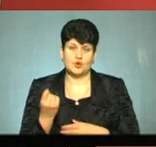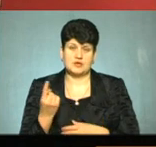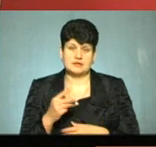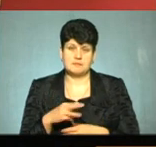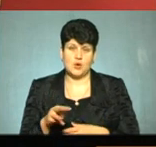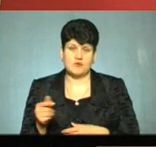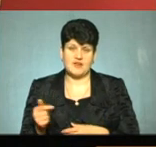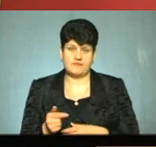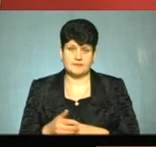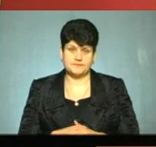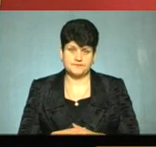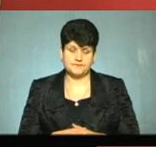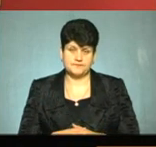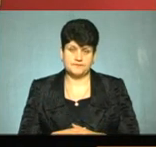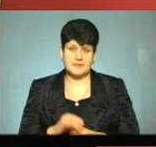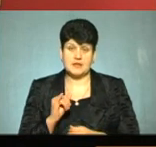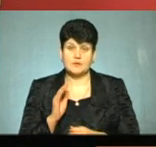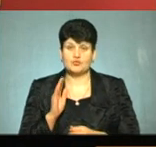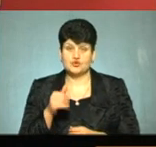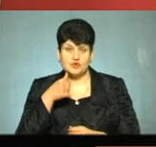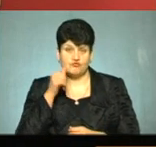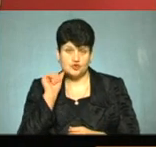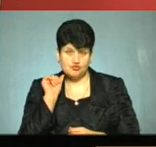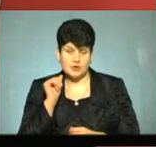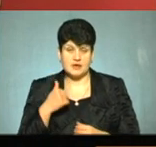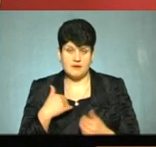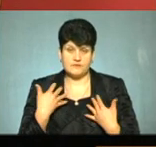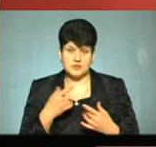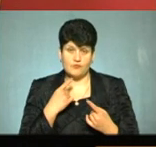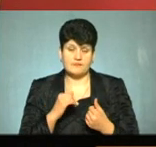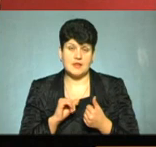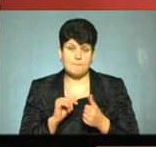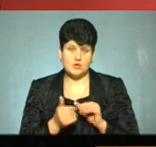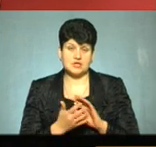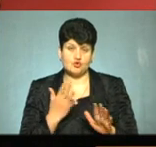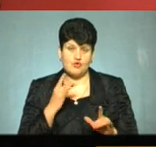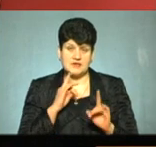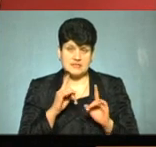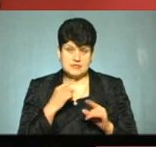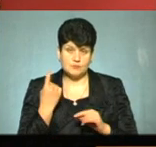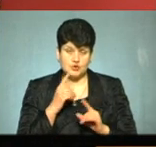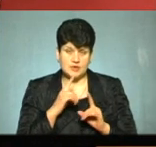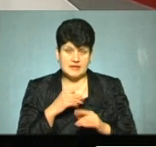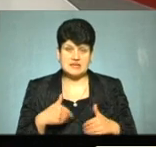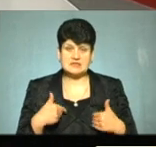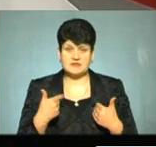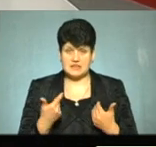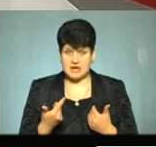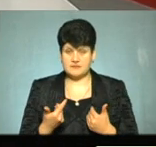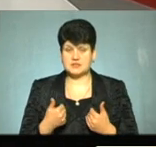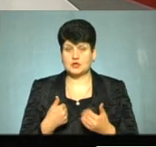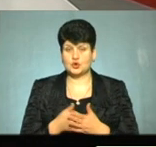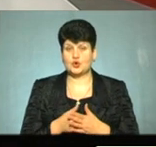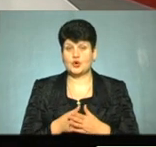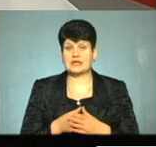в 11 мільйонів гривень. І будучи вчора, як я вже говорив, на позачерговій сесії облради, я звертався з